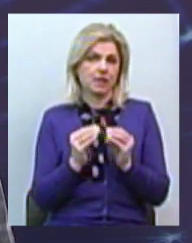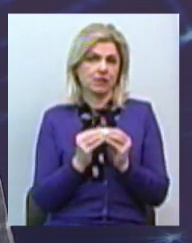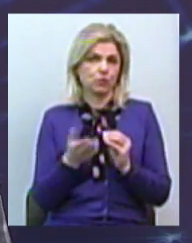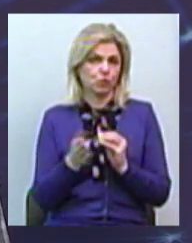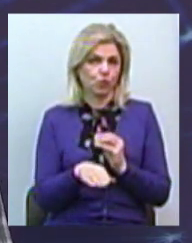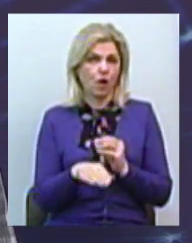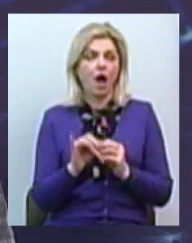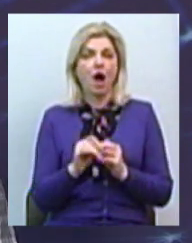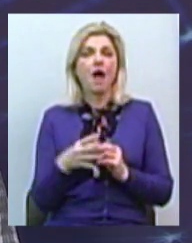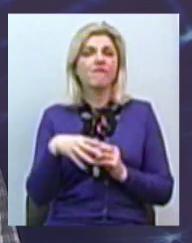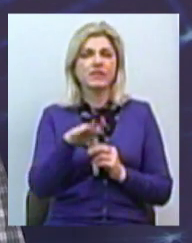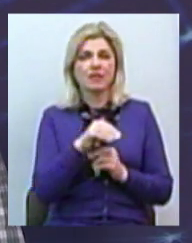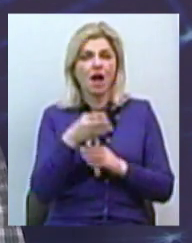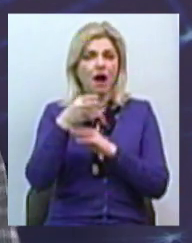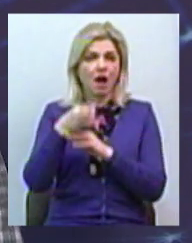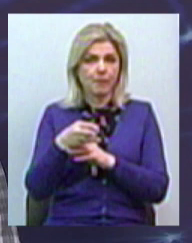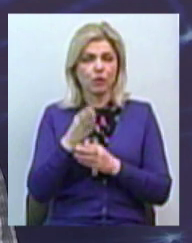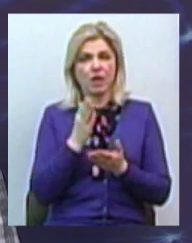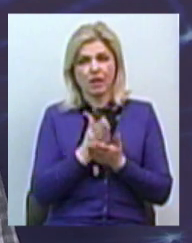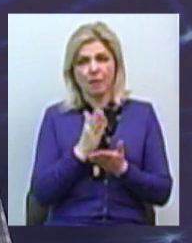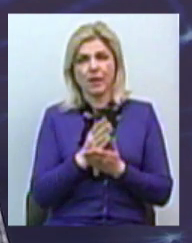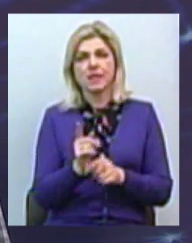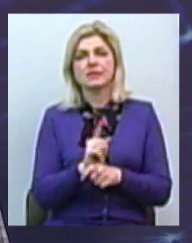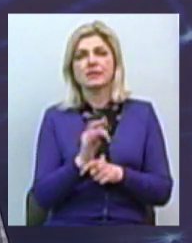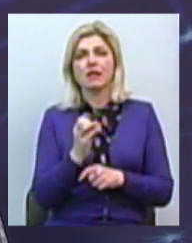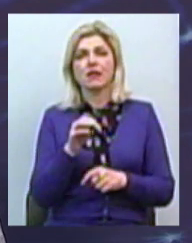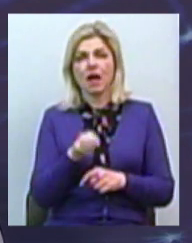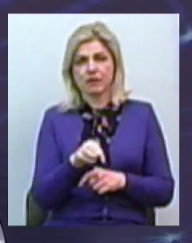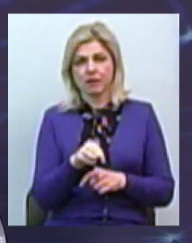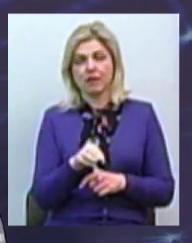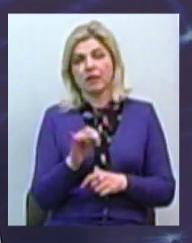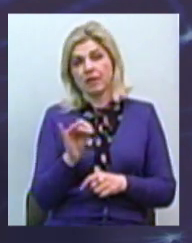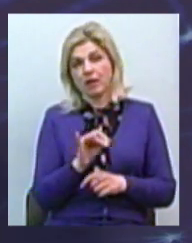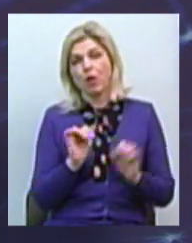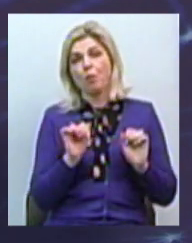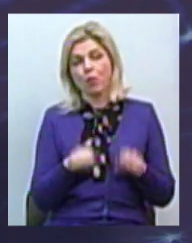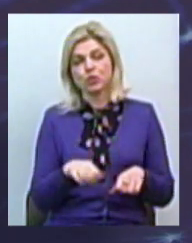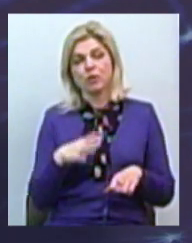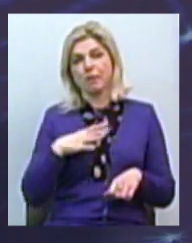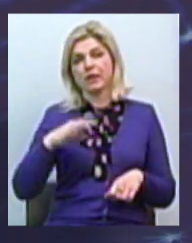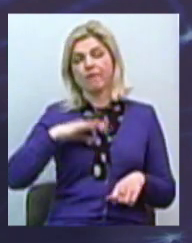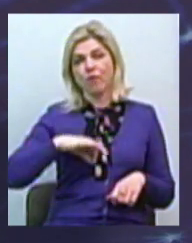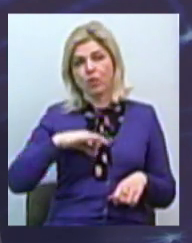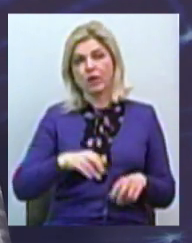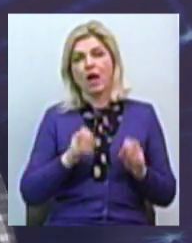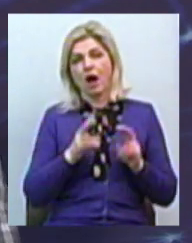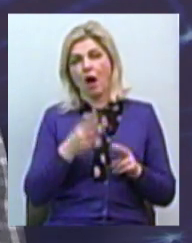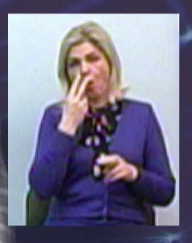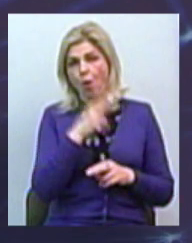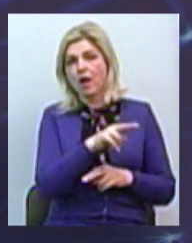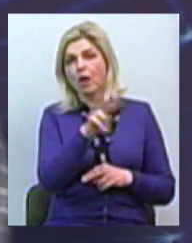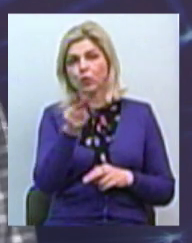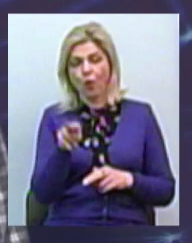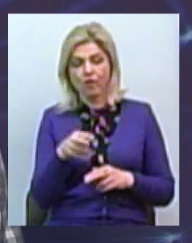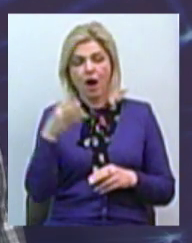Інші камери, всі інші камери мають, скажімо так, стандартні налаштування і можуть бути використані як оглядові камери, ну от